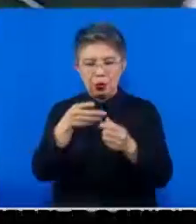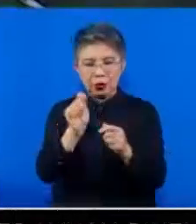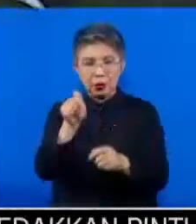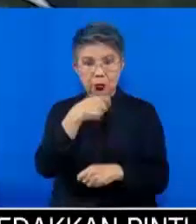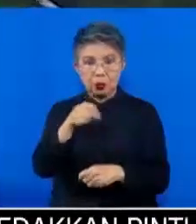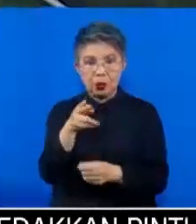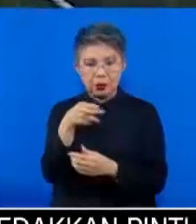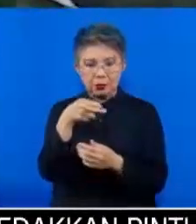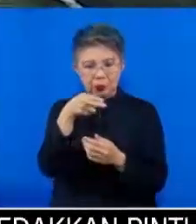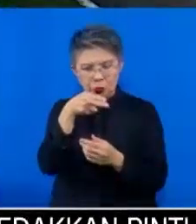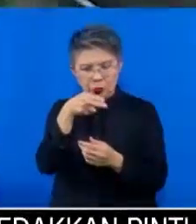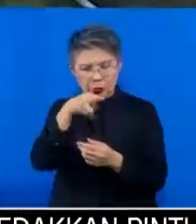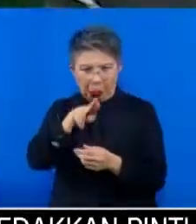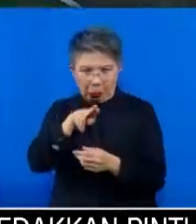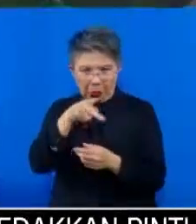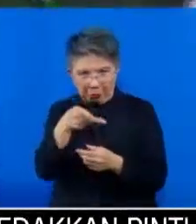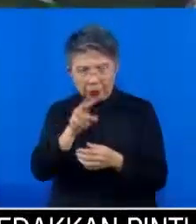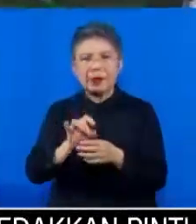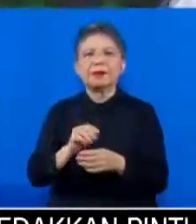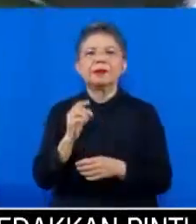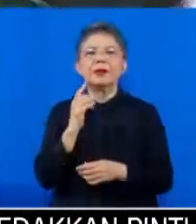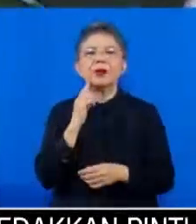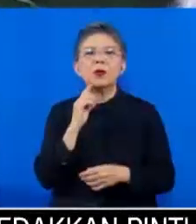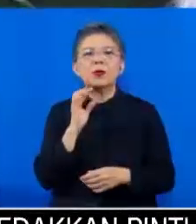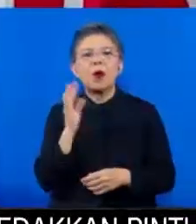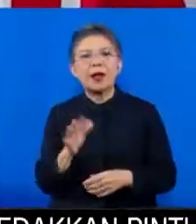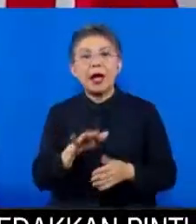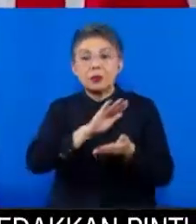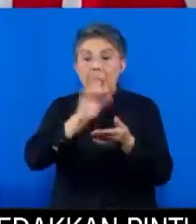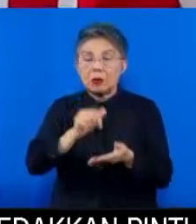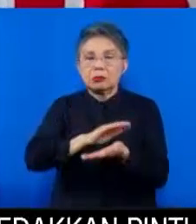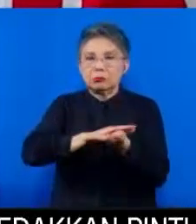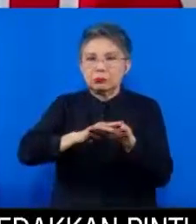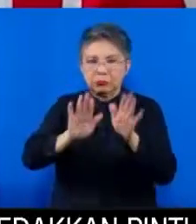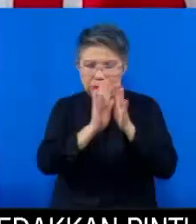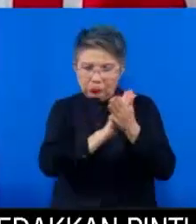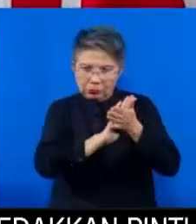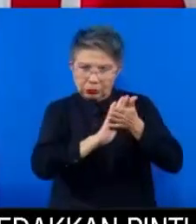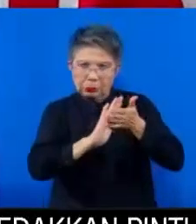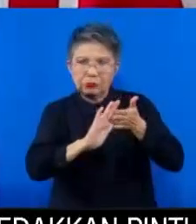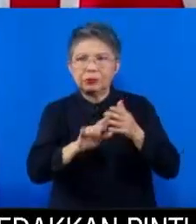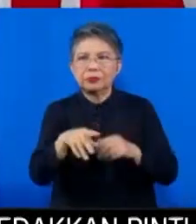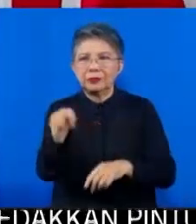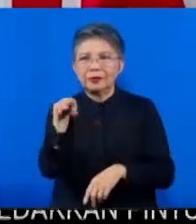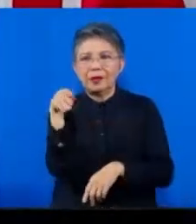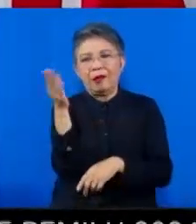mesti diperhatikan, supaya warnanya rata. aja.